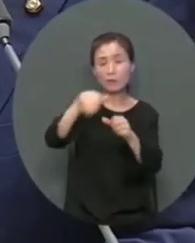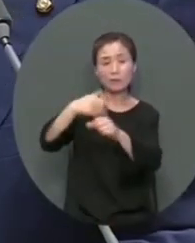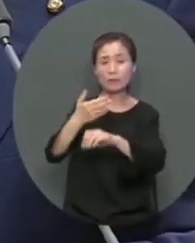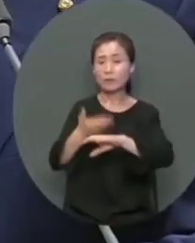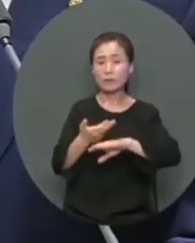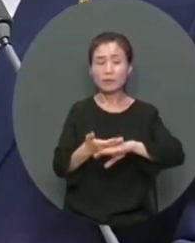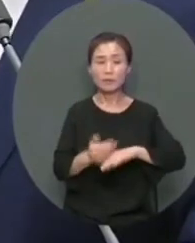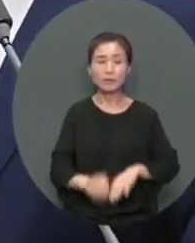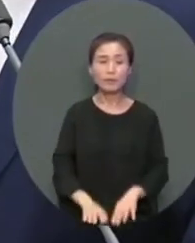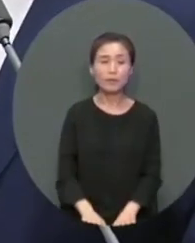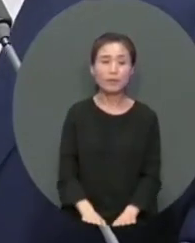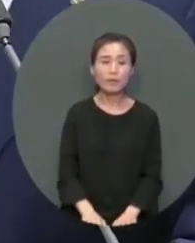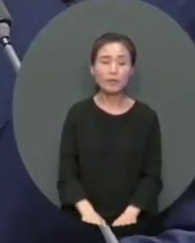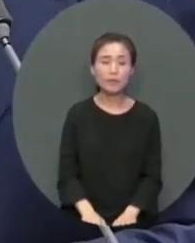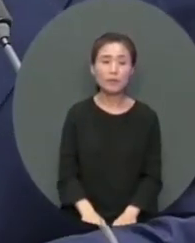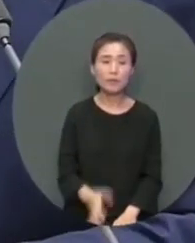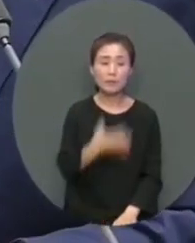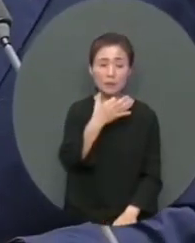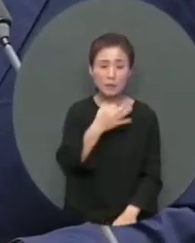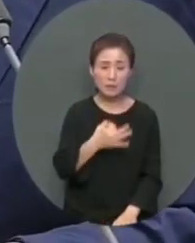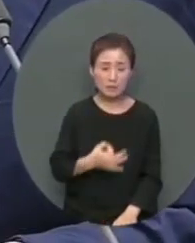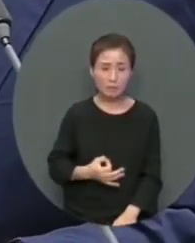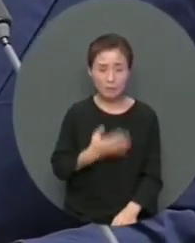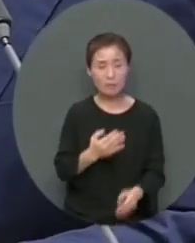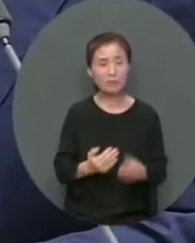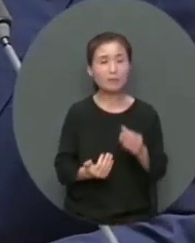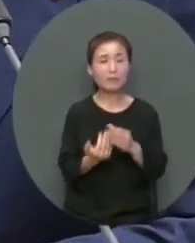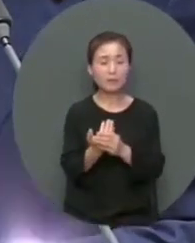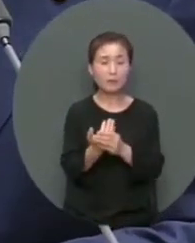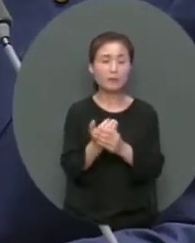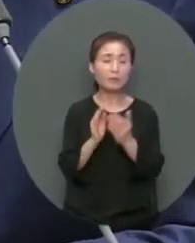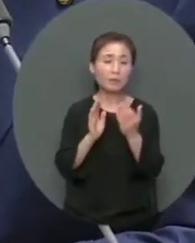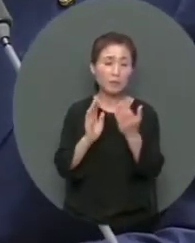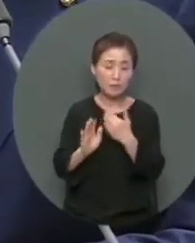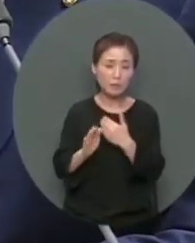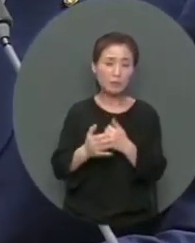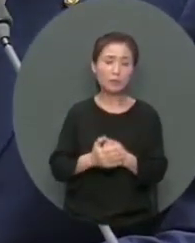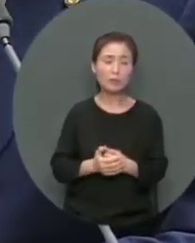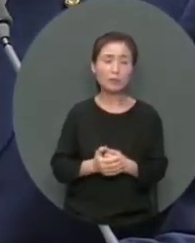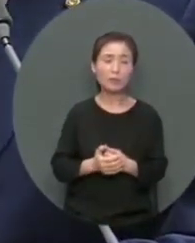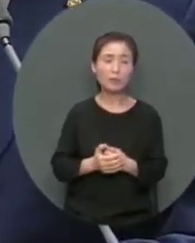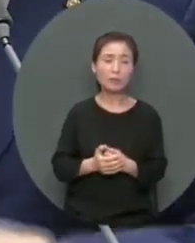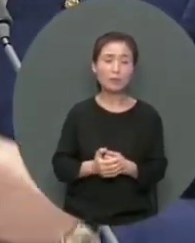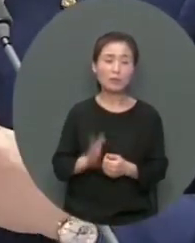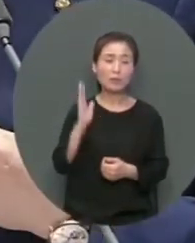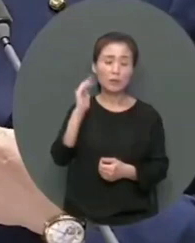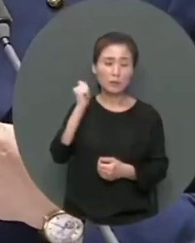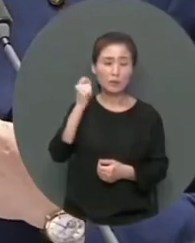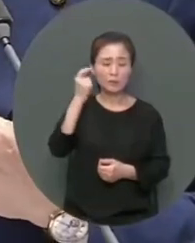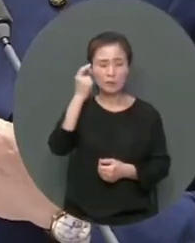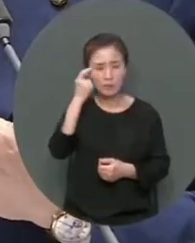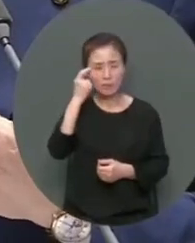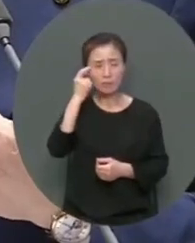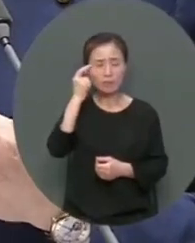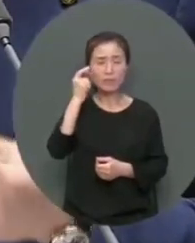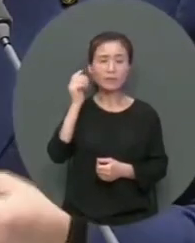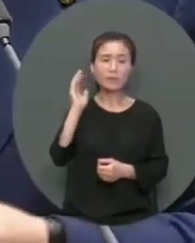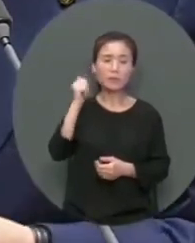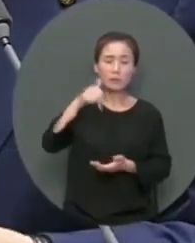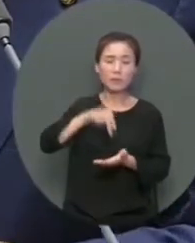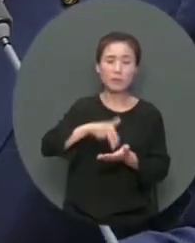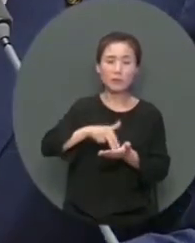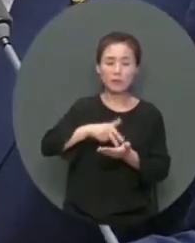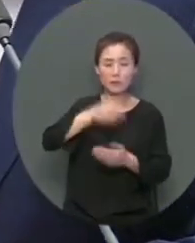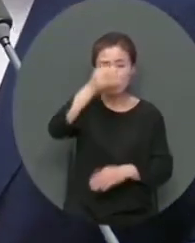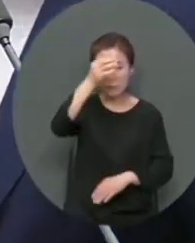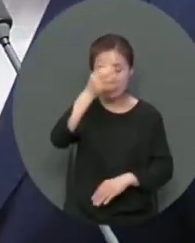생각합니다. 참사의 경우에도 항상 그러한 대통령으로서의 소회, 대통령으로서의 사과